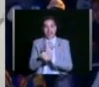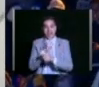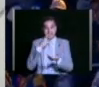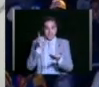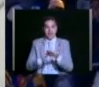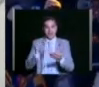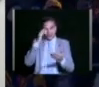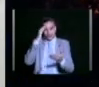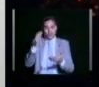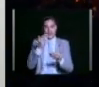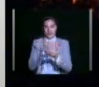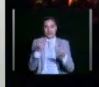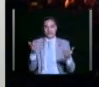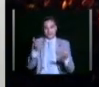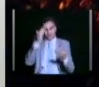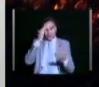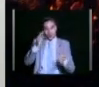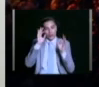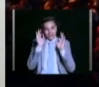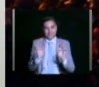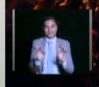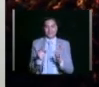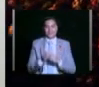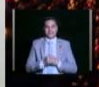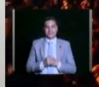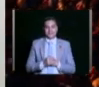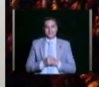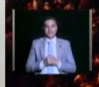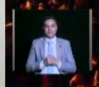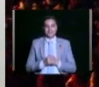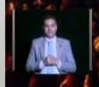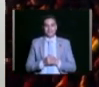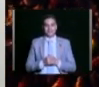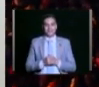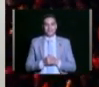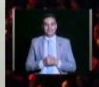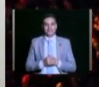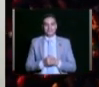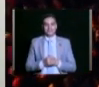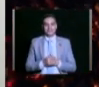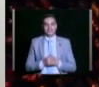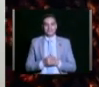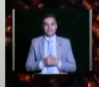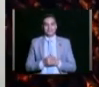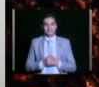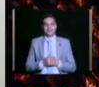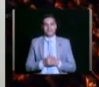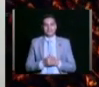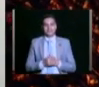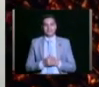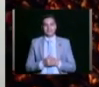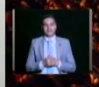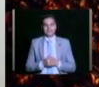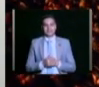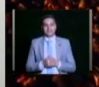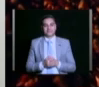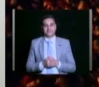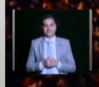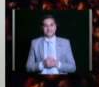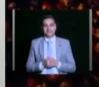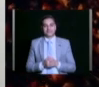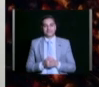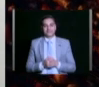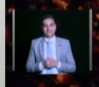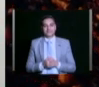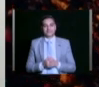وده الحقيقه عملناها في حاجات كثيره قوي زي في الاجهزه المنزليه وبالشراقه مع مستثمرين مصريين وكمان شريك